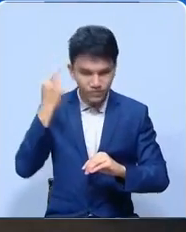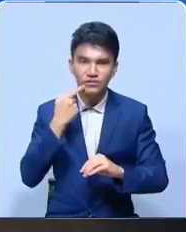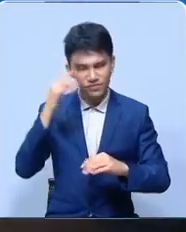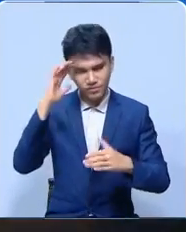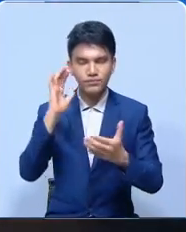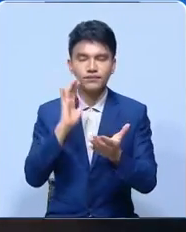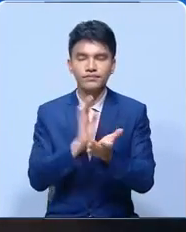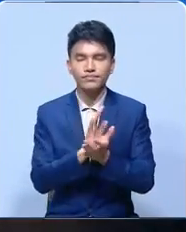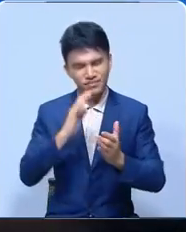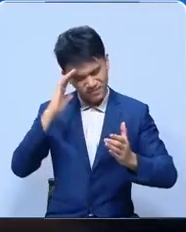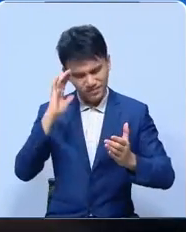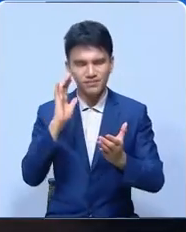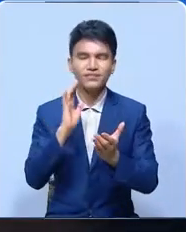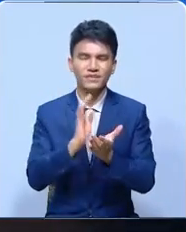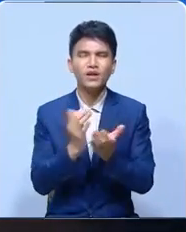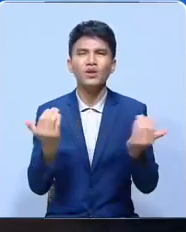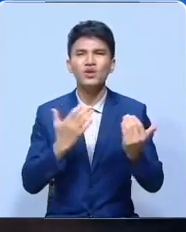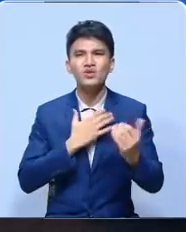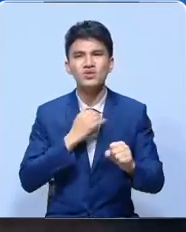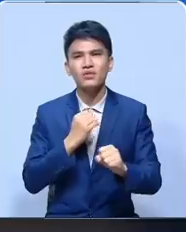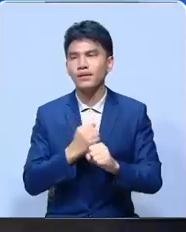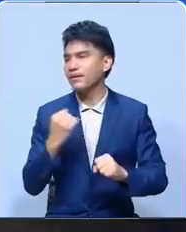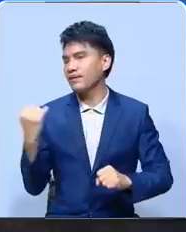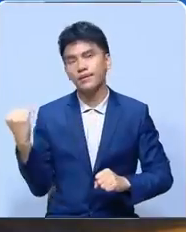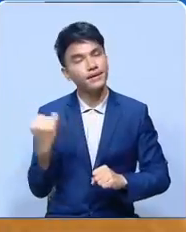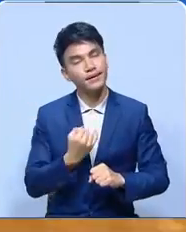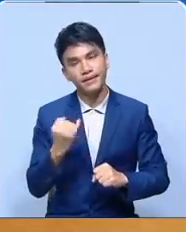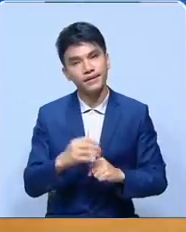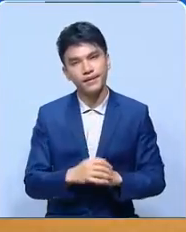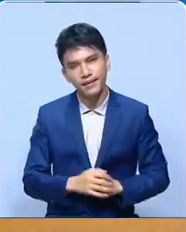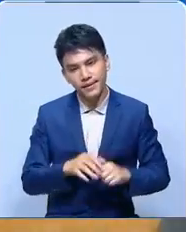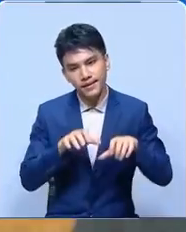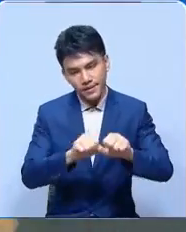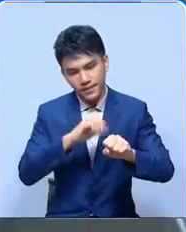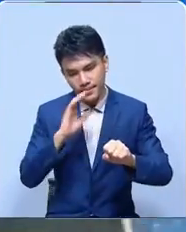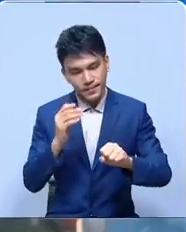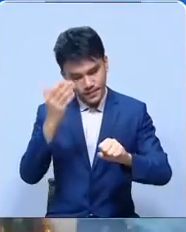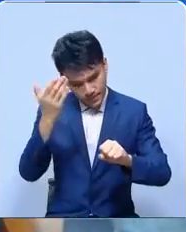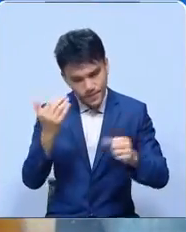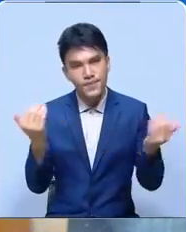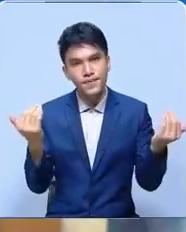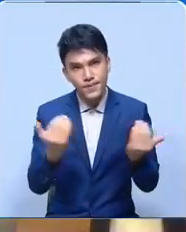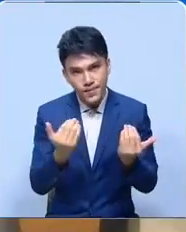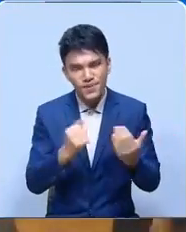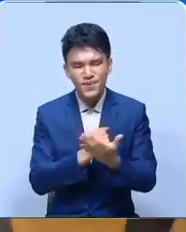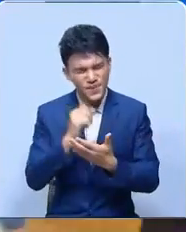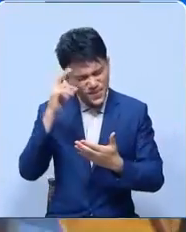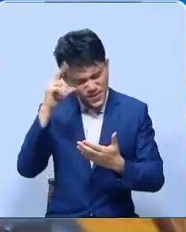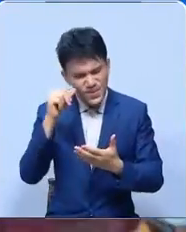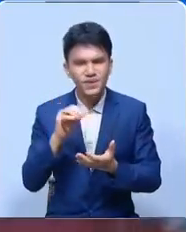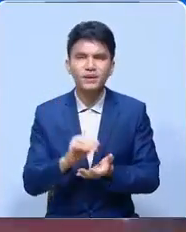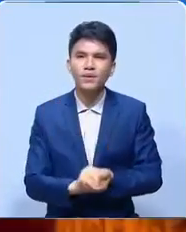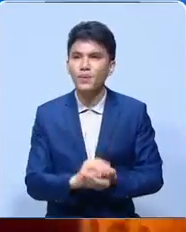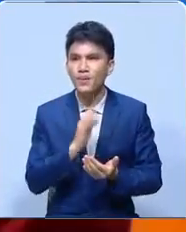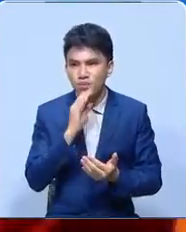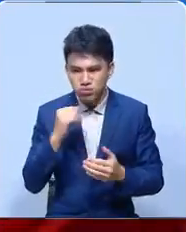อกคุณตำรวจลูกฉันไปทำเรื่องทำร้ายเขามามาจับตัวไปหน่อยแล้วลูกเนี่ยติดยาบ้าอย่างหนักถ้าเกิดไม่